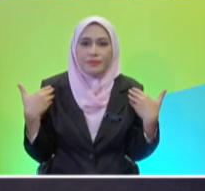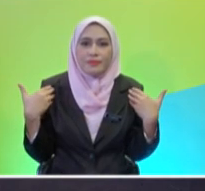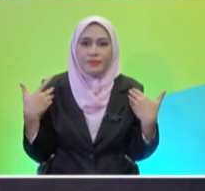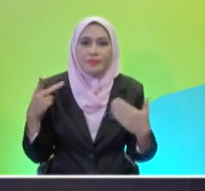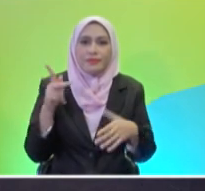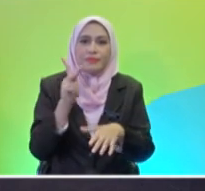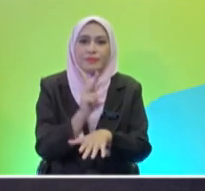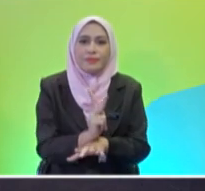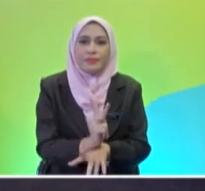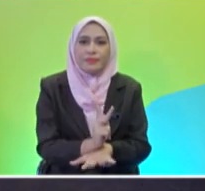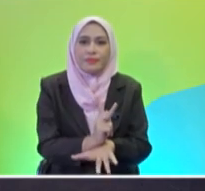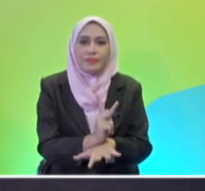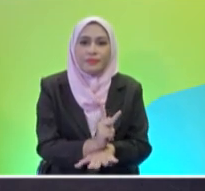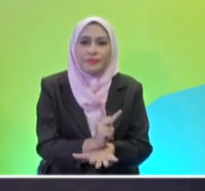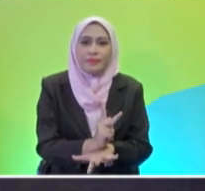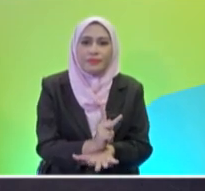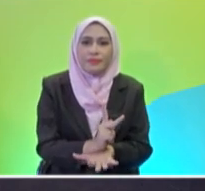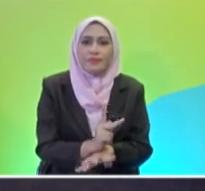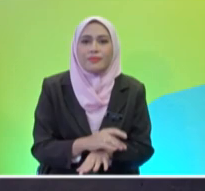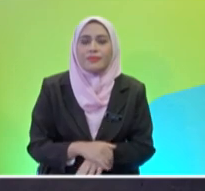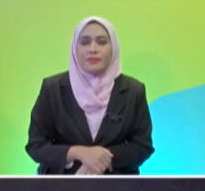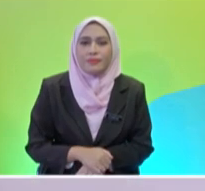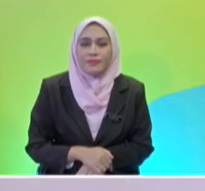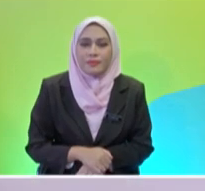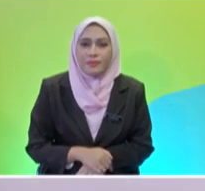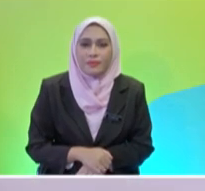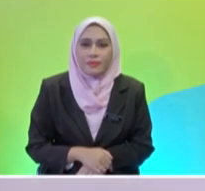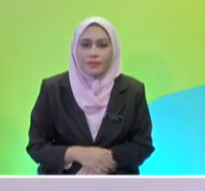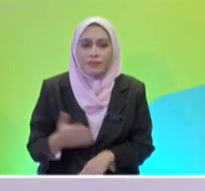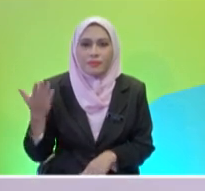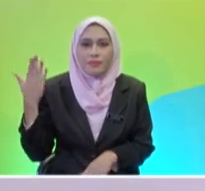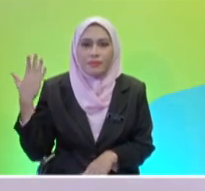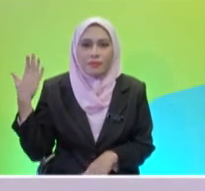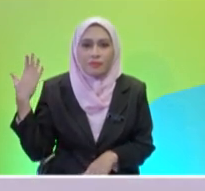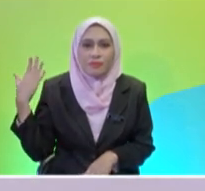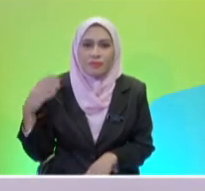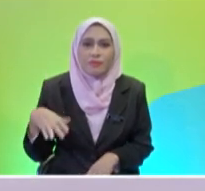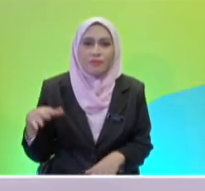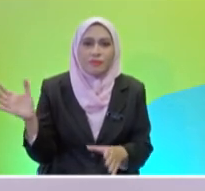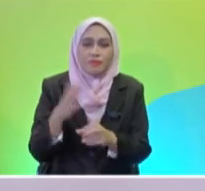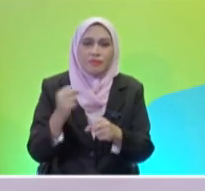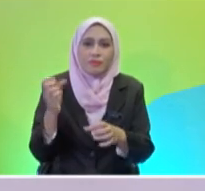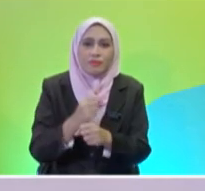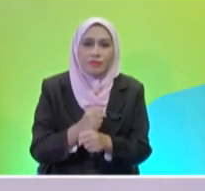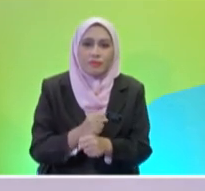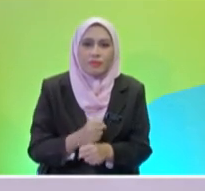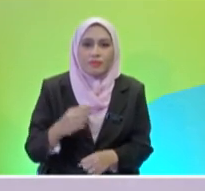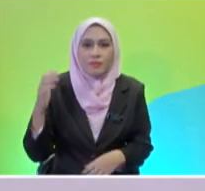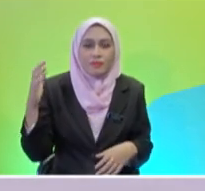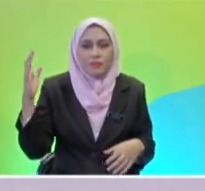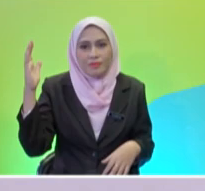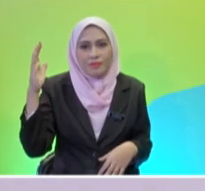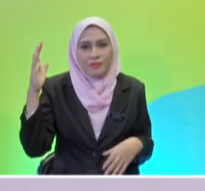pepatung. Pepatung. Kalau cikgu dulu kan, masa yang Ria pegang tadi, yang tangkap-tangkap tu kan, cikgu suka